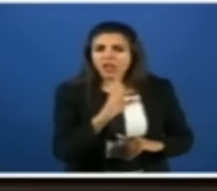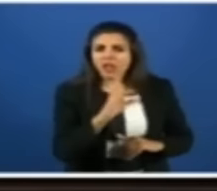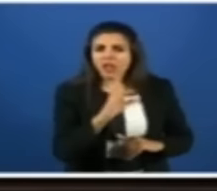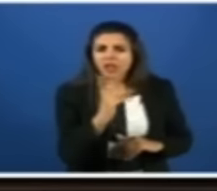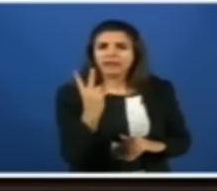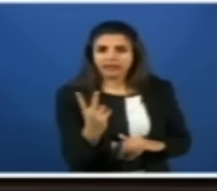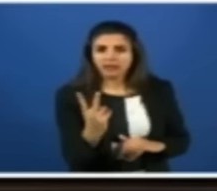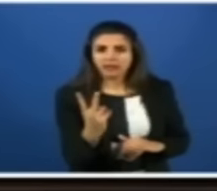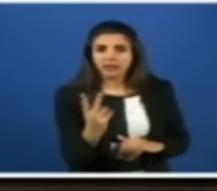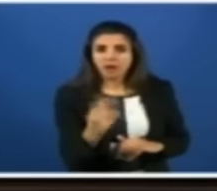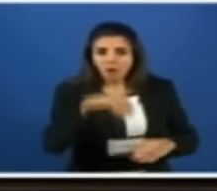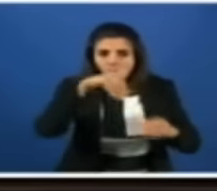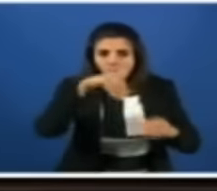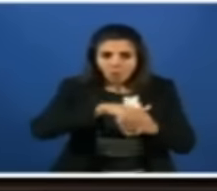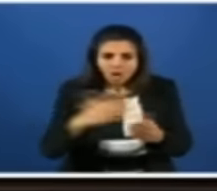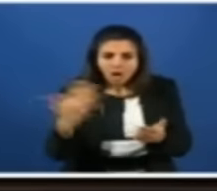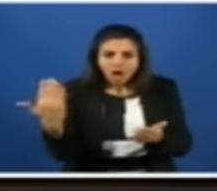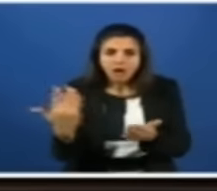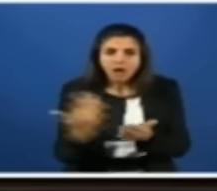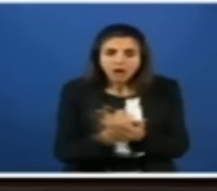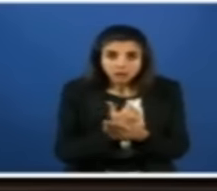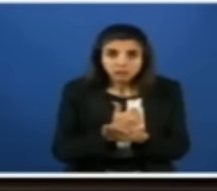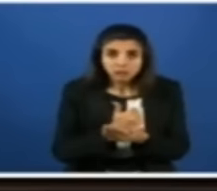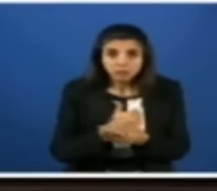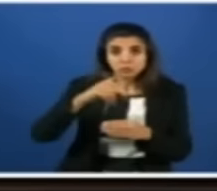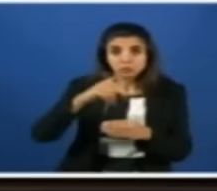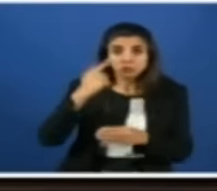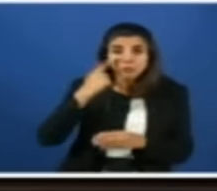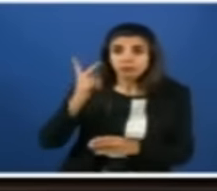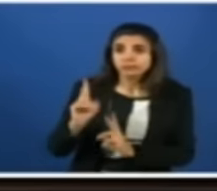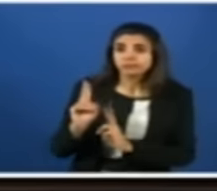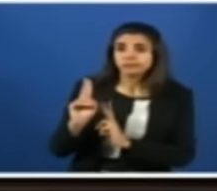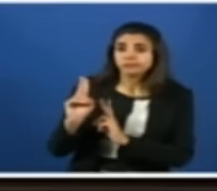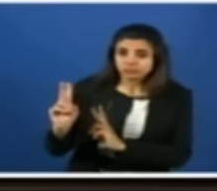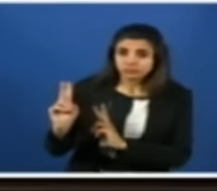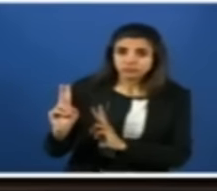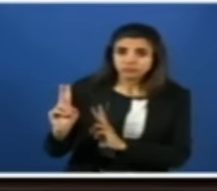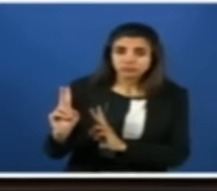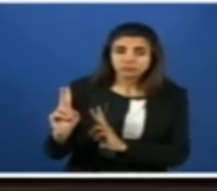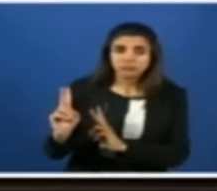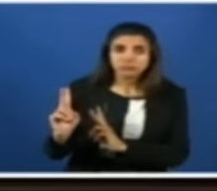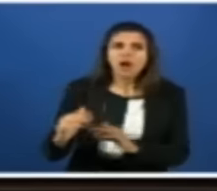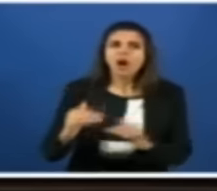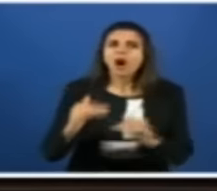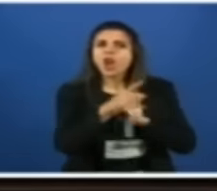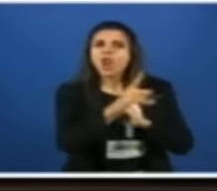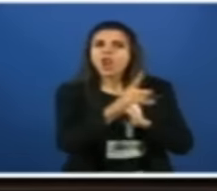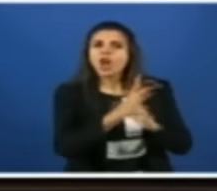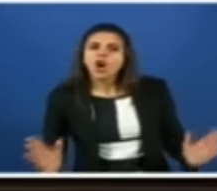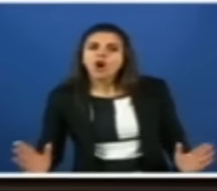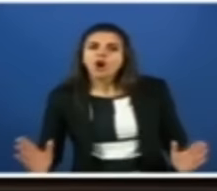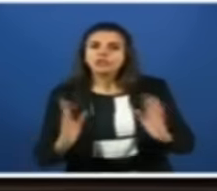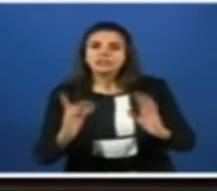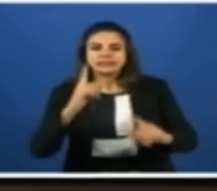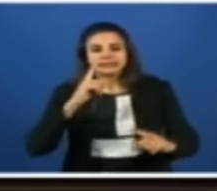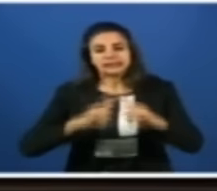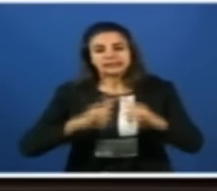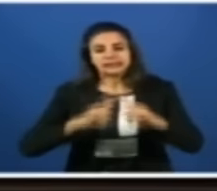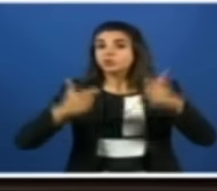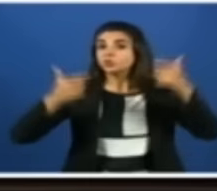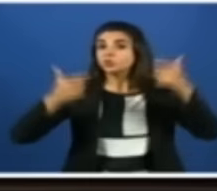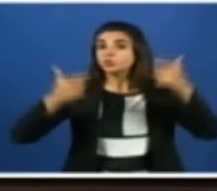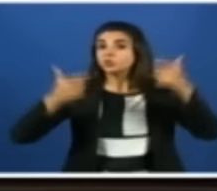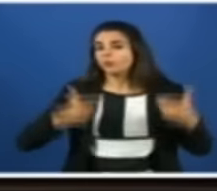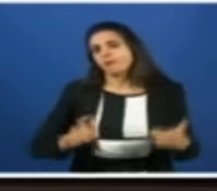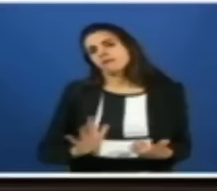%52'sinin oyunu almış Cumhurbaşkanının halka karşı siyasi